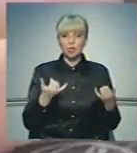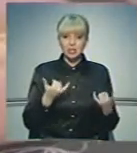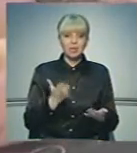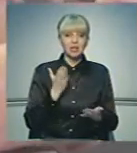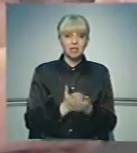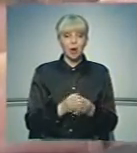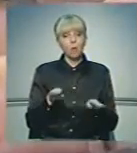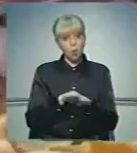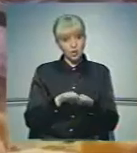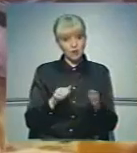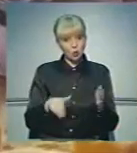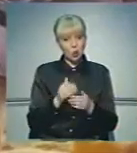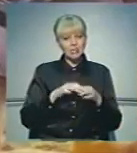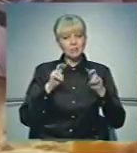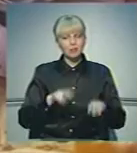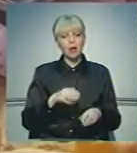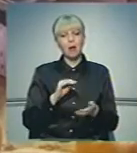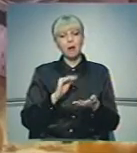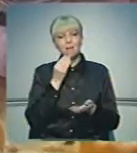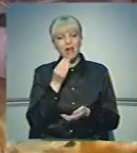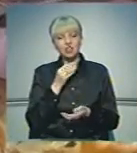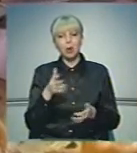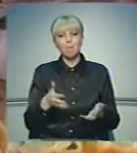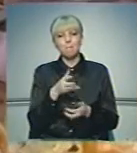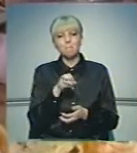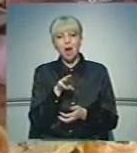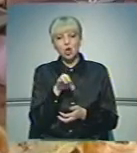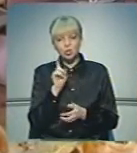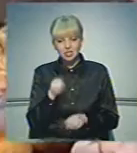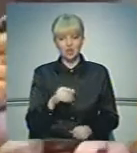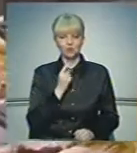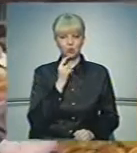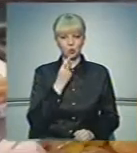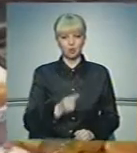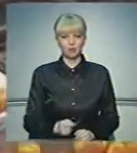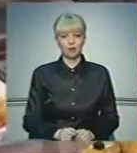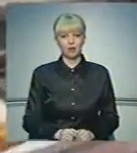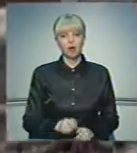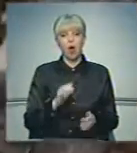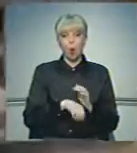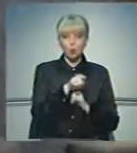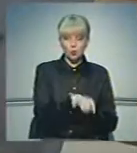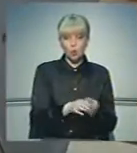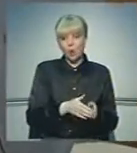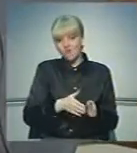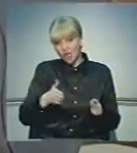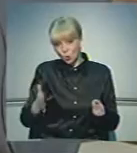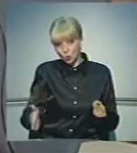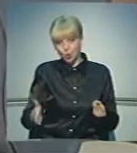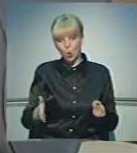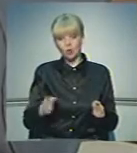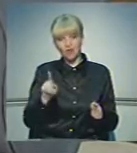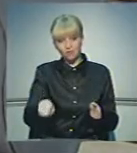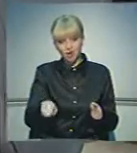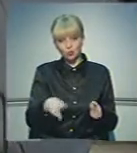є й порівняно нові. Спеціальне печиво, майонез і навіть цукерки. Бордюр відсюди, в цю сторону. І в